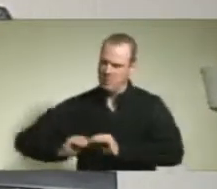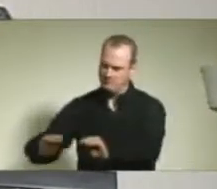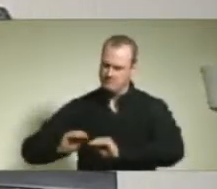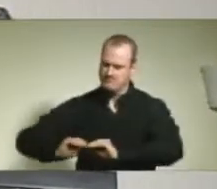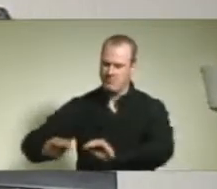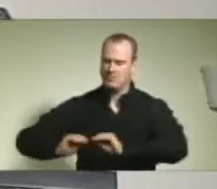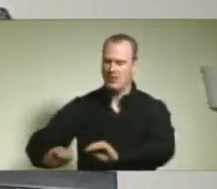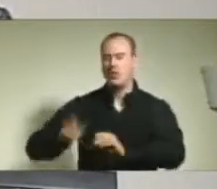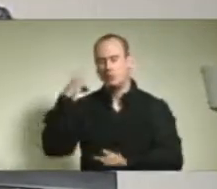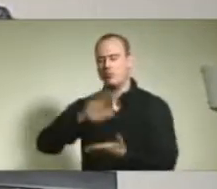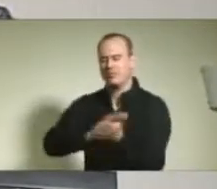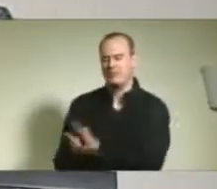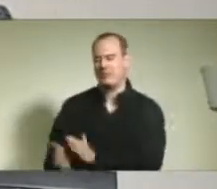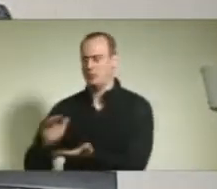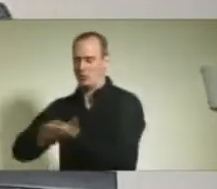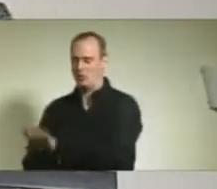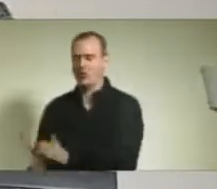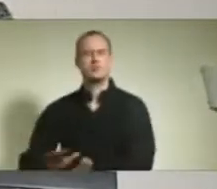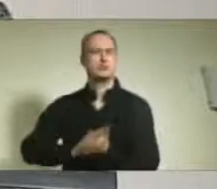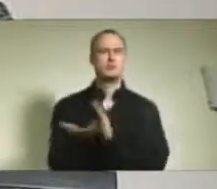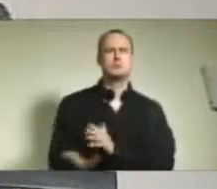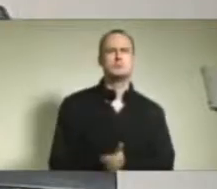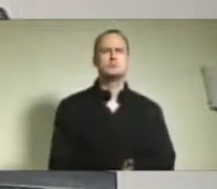devenus dynamiques,